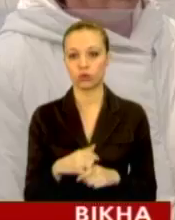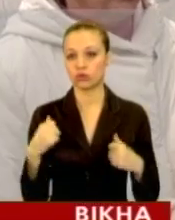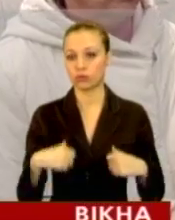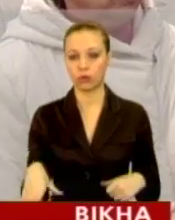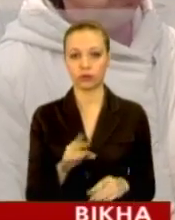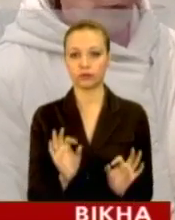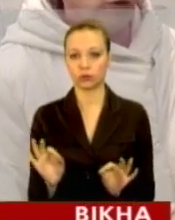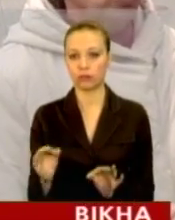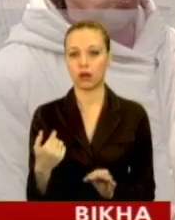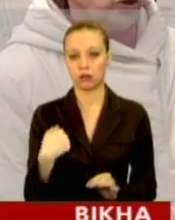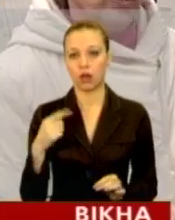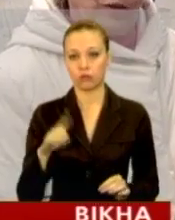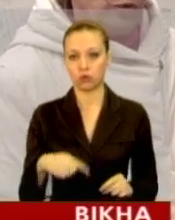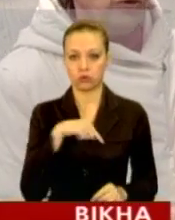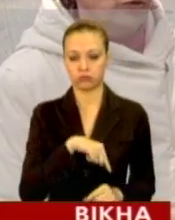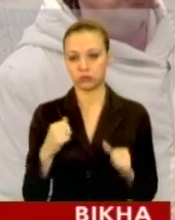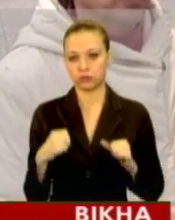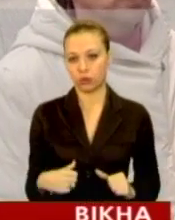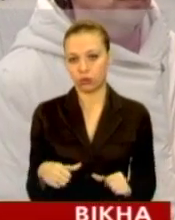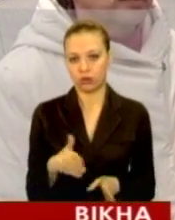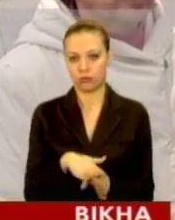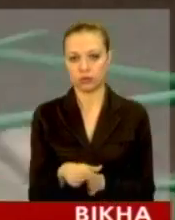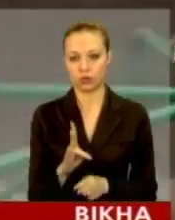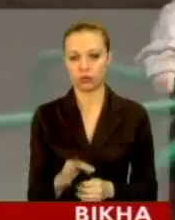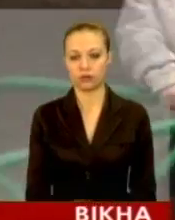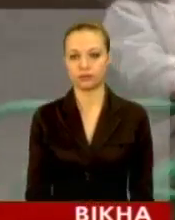І нам спокійно на душі. Таке абсолютно.